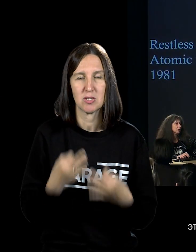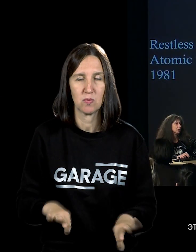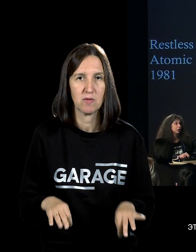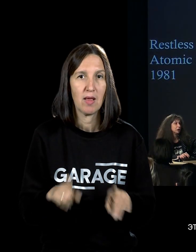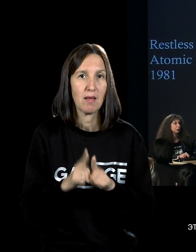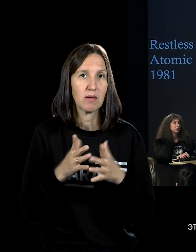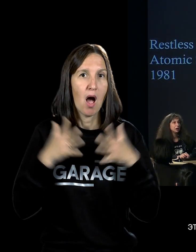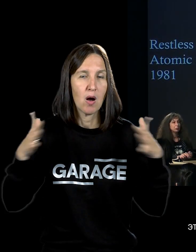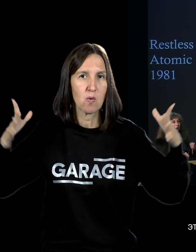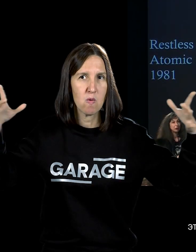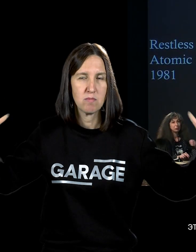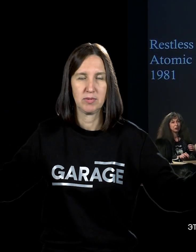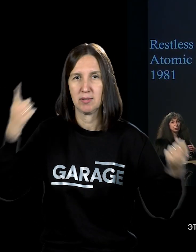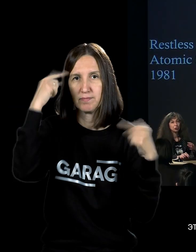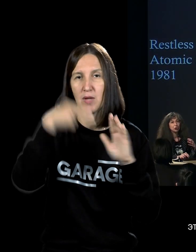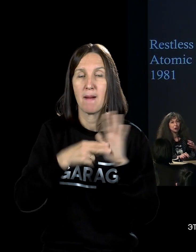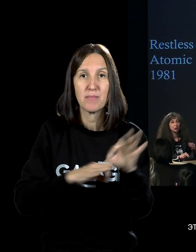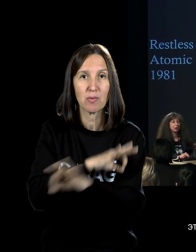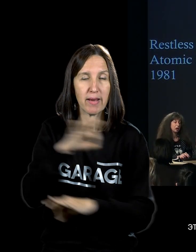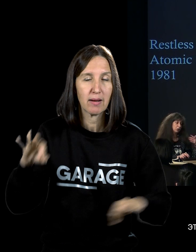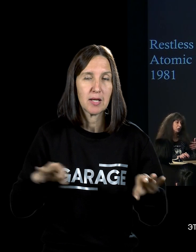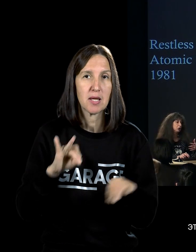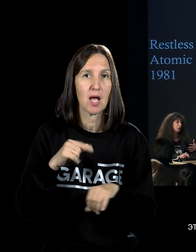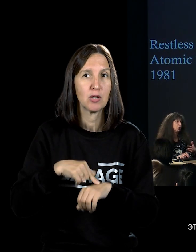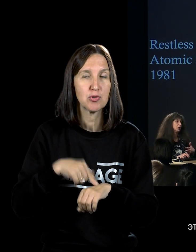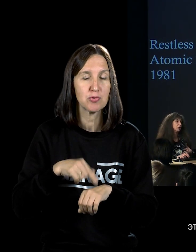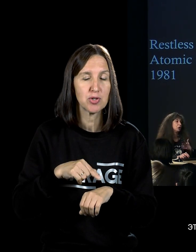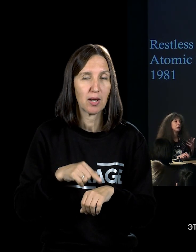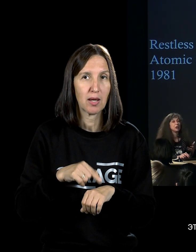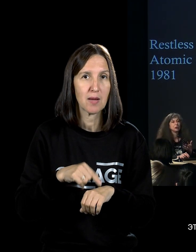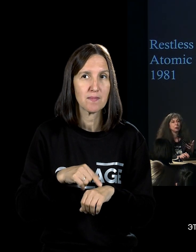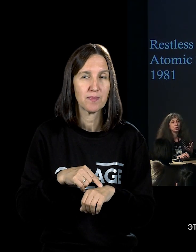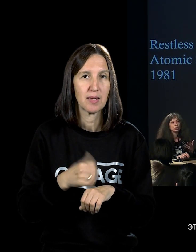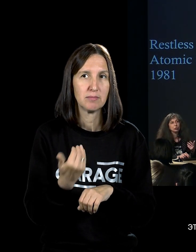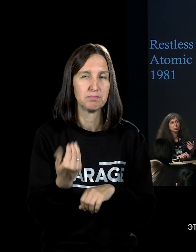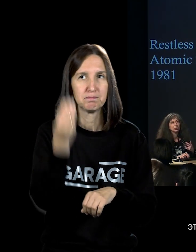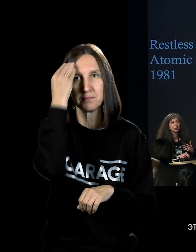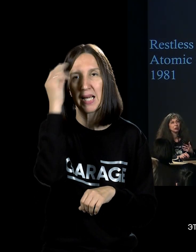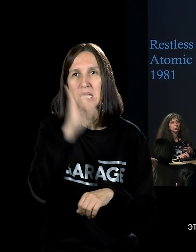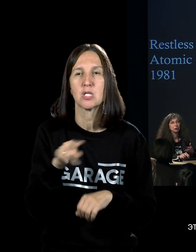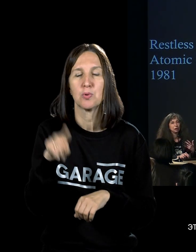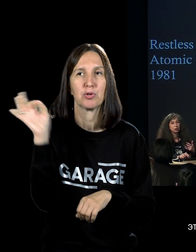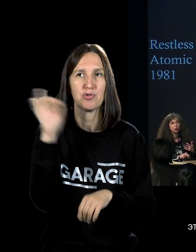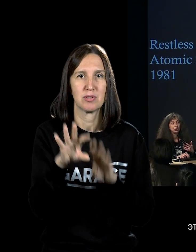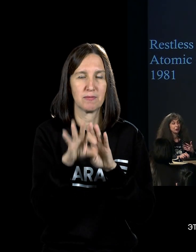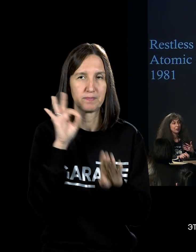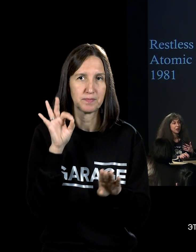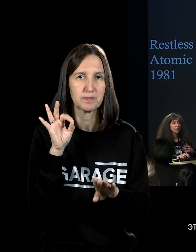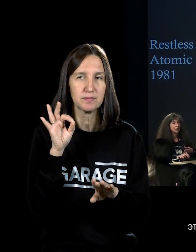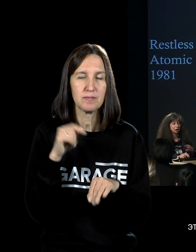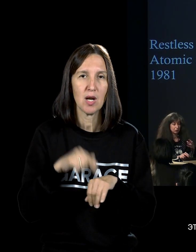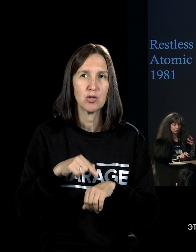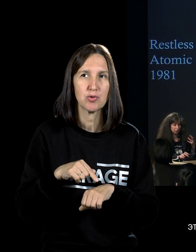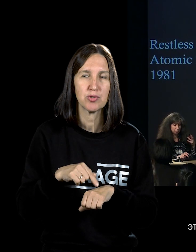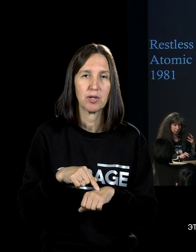Такие огромный проект, который он делает, проект, при этом ощущение, еще одна из историй, с которой он постоянно работает, это ощущение